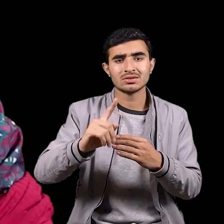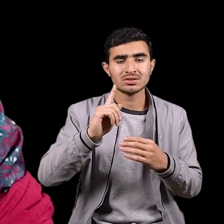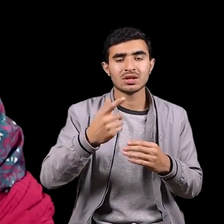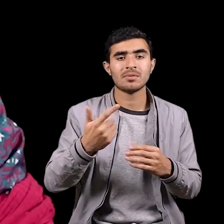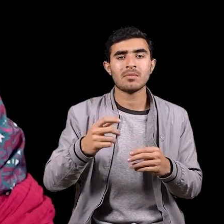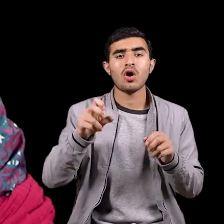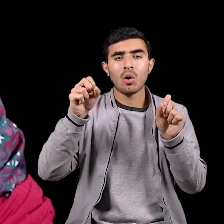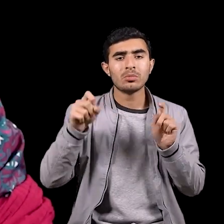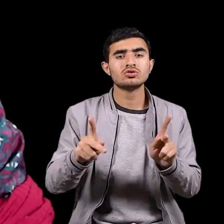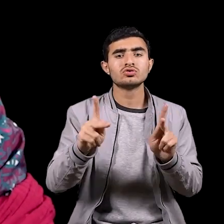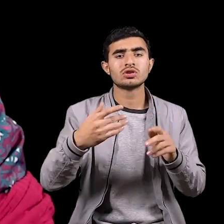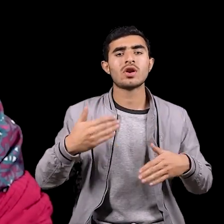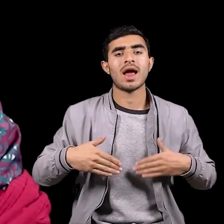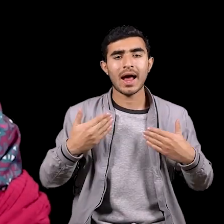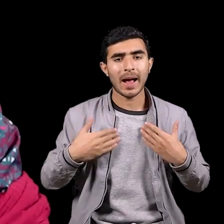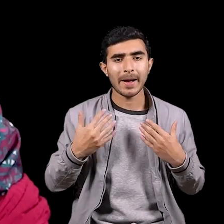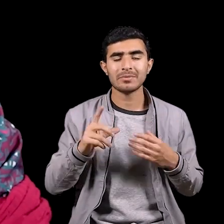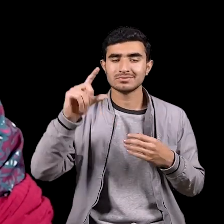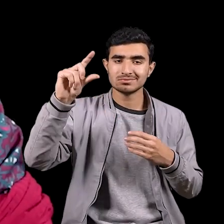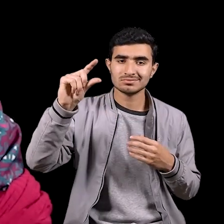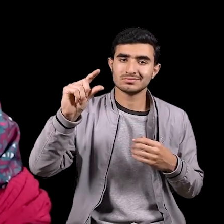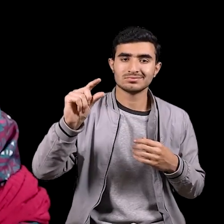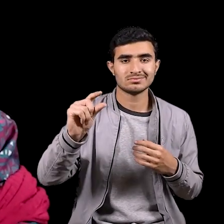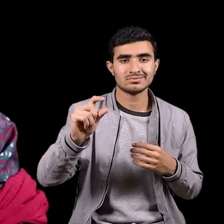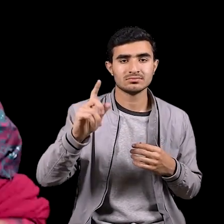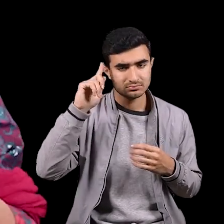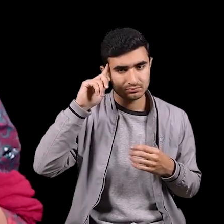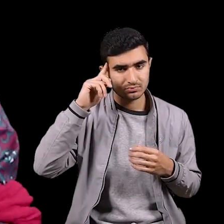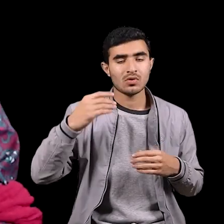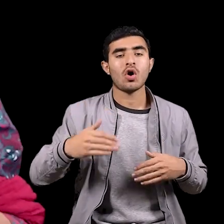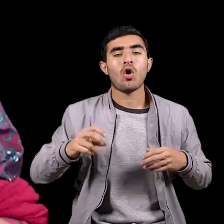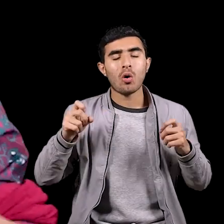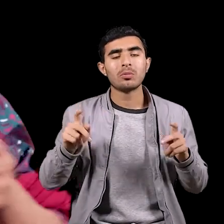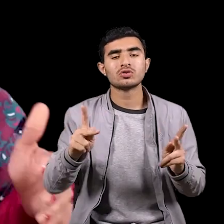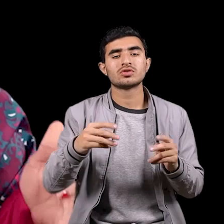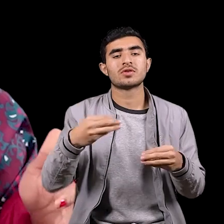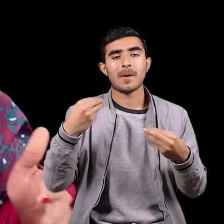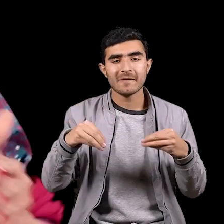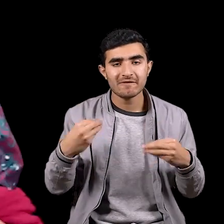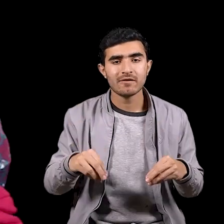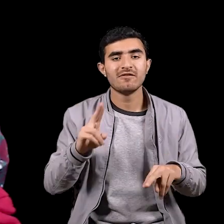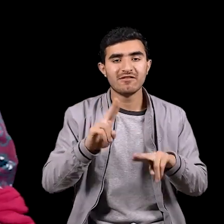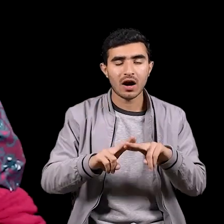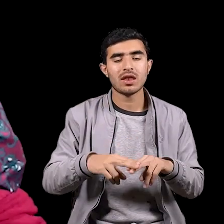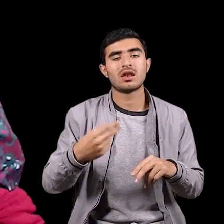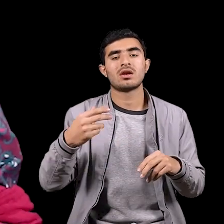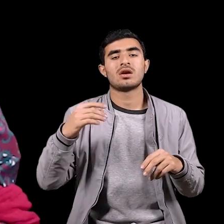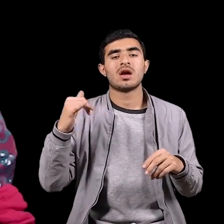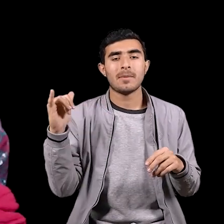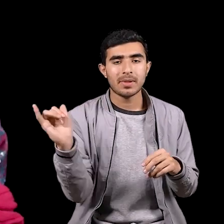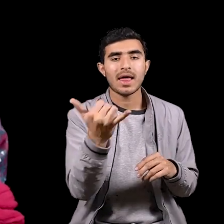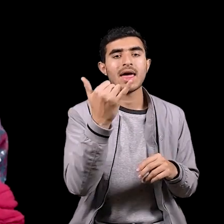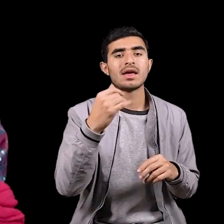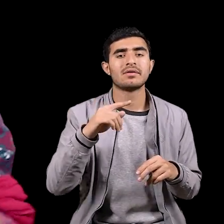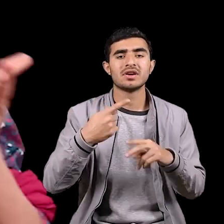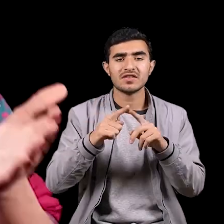खुश होने के, अच्छा सुनने के, अच्छा बोलने के मौक़े दिन ब दिन कम हैं। उसके बहुत सारे रीज़न्स